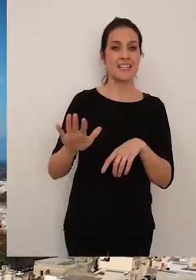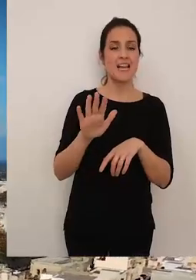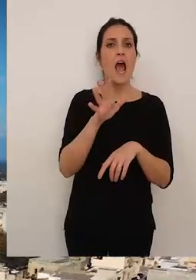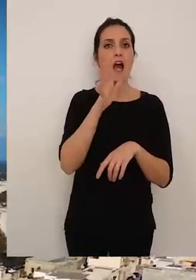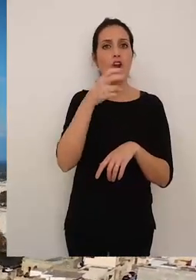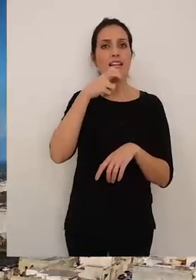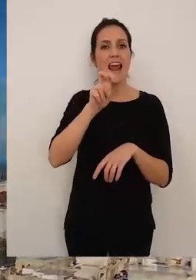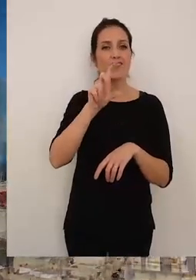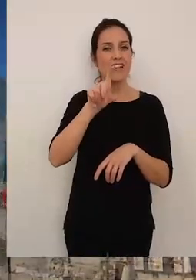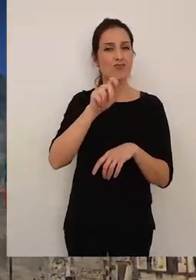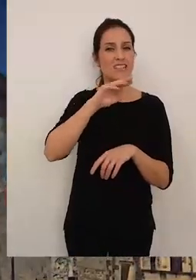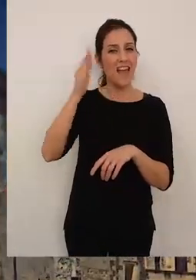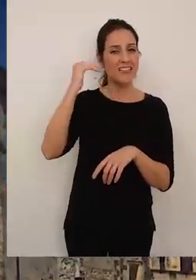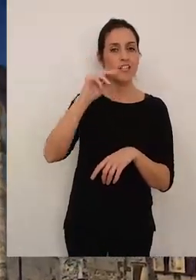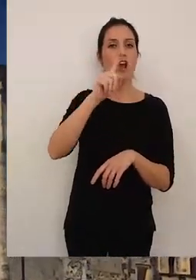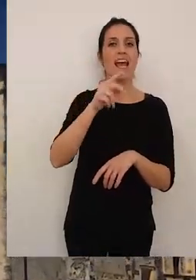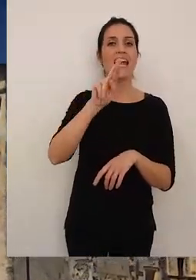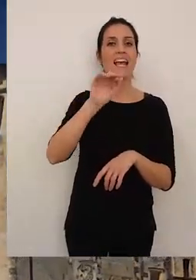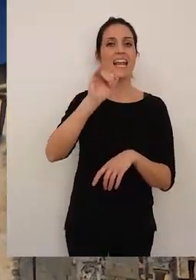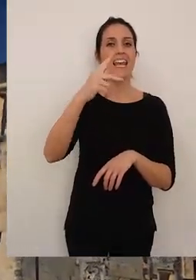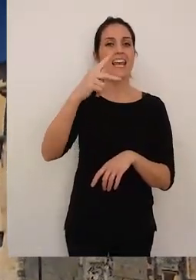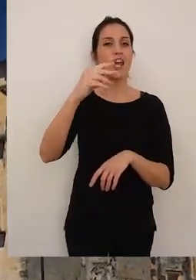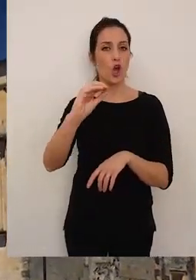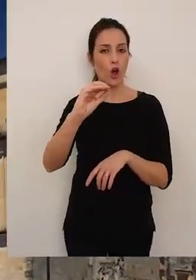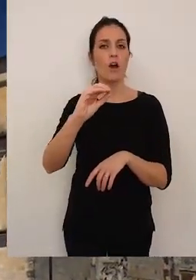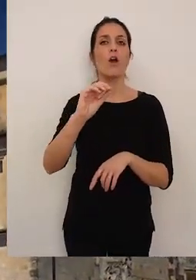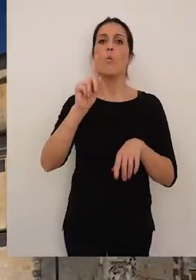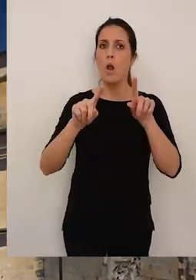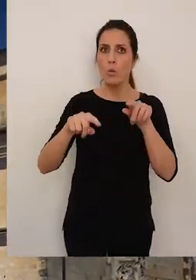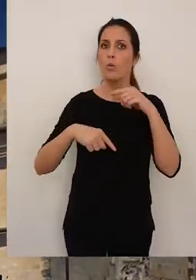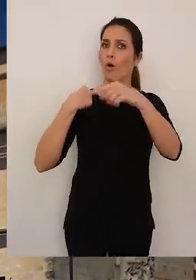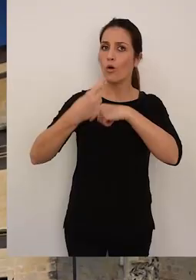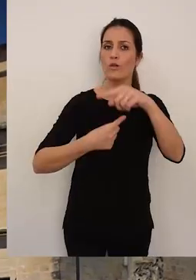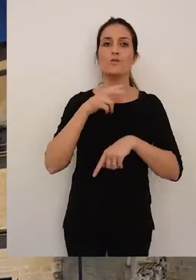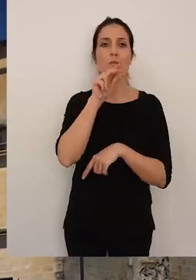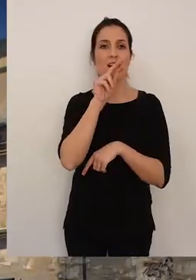ancora conosciuto e parlato dagli ellenofoni della cittadina.